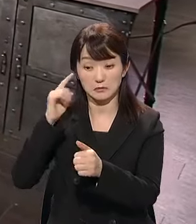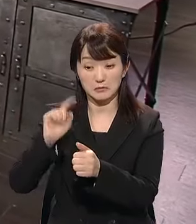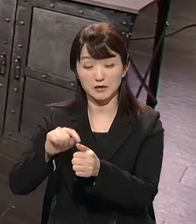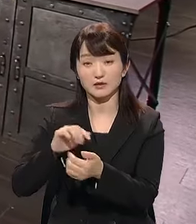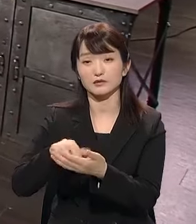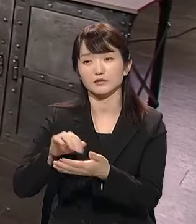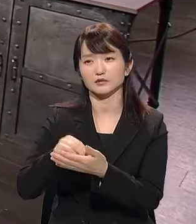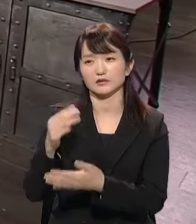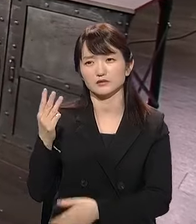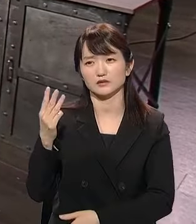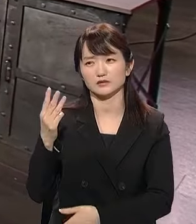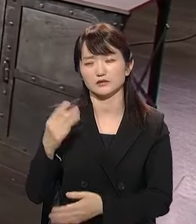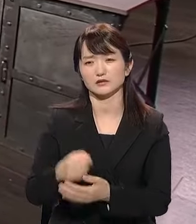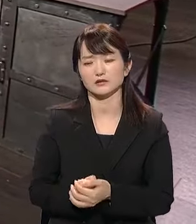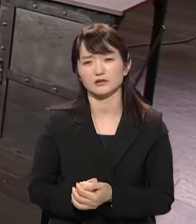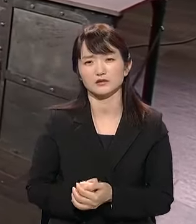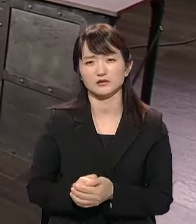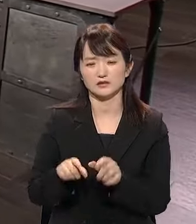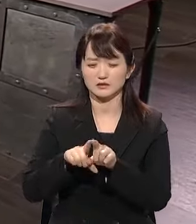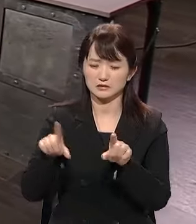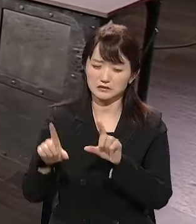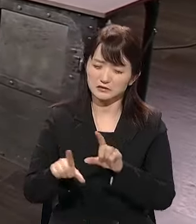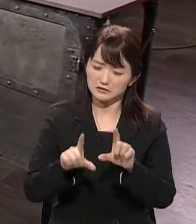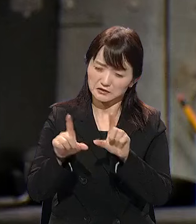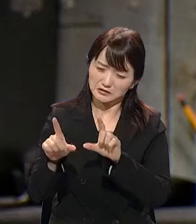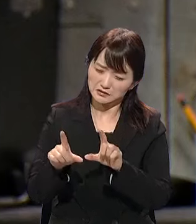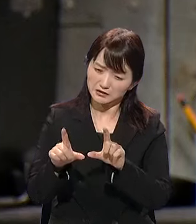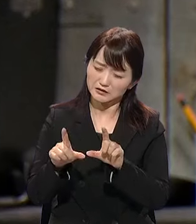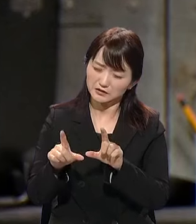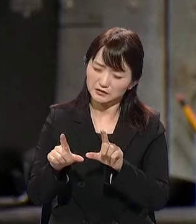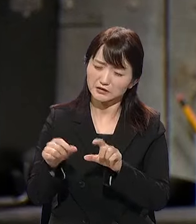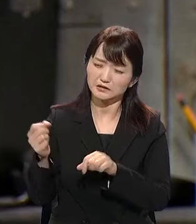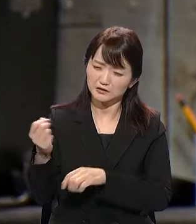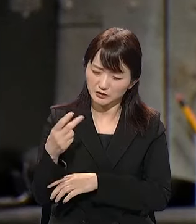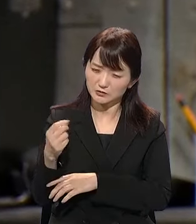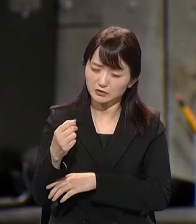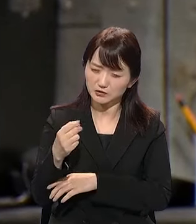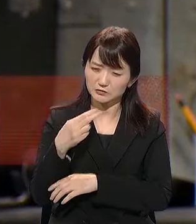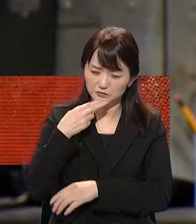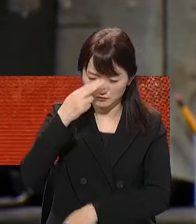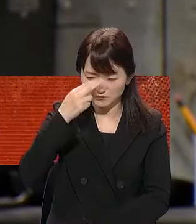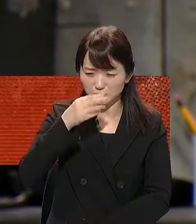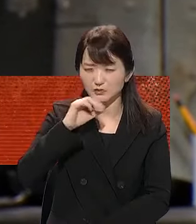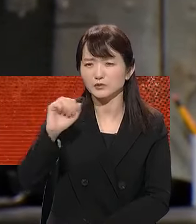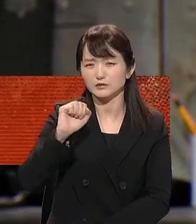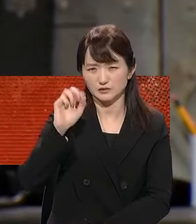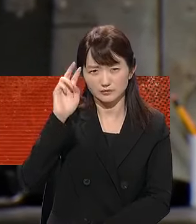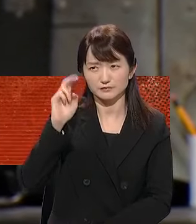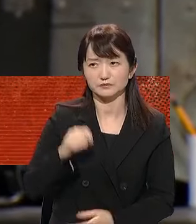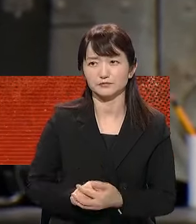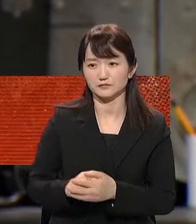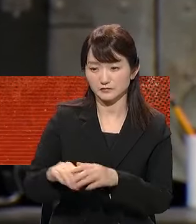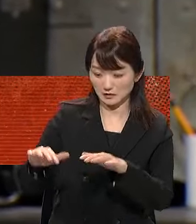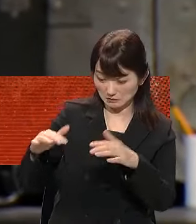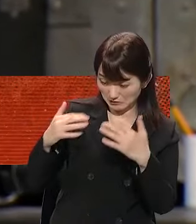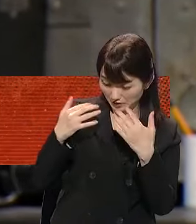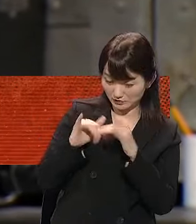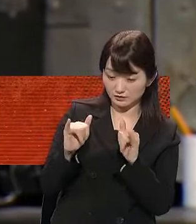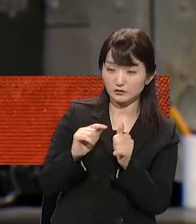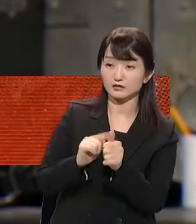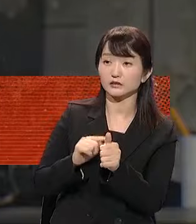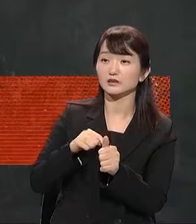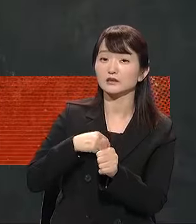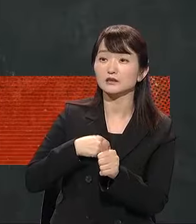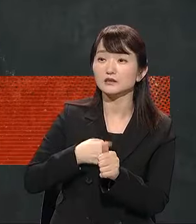일상 다반사였다 얘기입니다 솔직히 그런 걸 충분히 의심할 만한 상황이고요 그리고 주목받는 사람일수록 글쎄요 어떻게 보면 좀